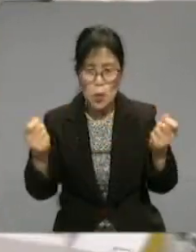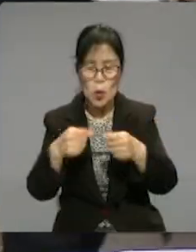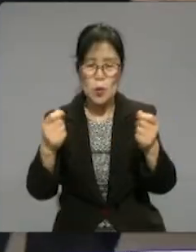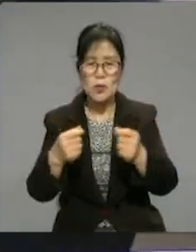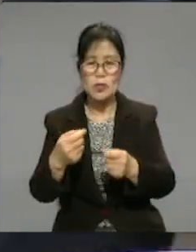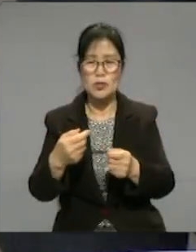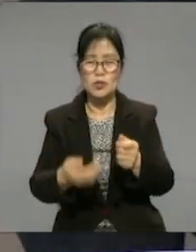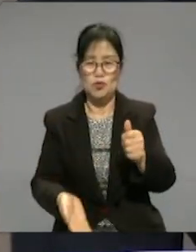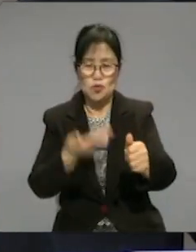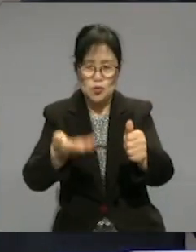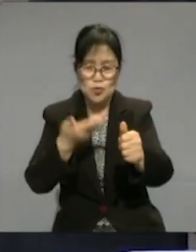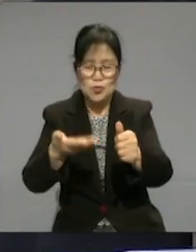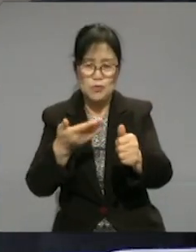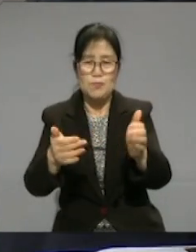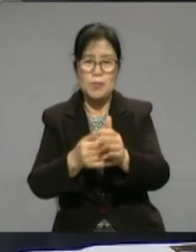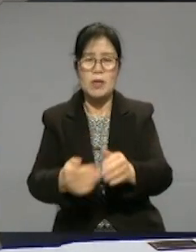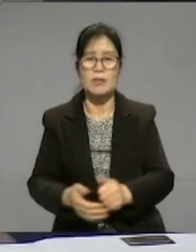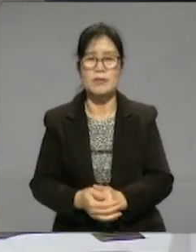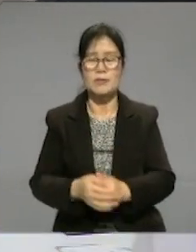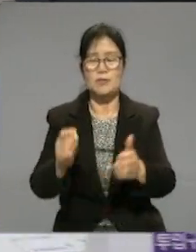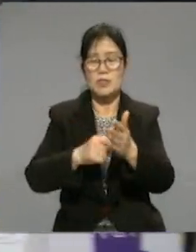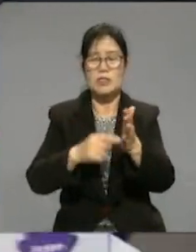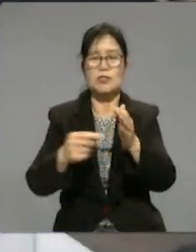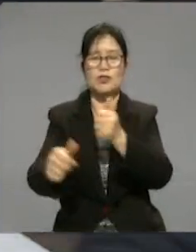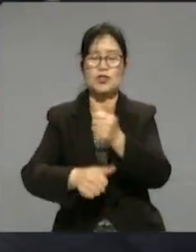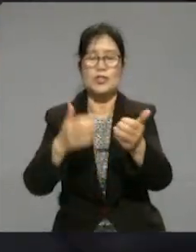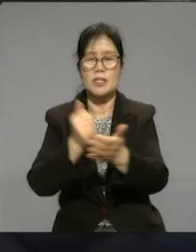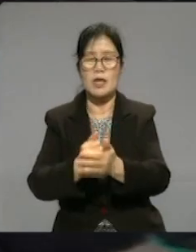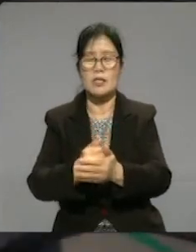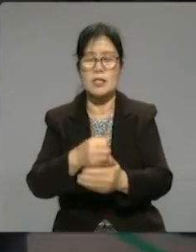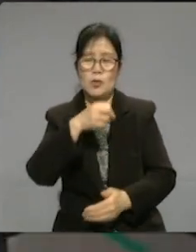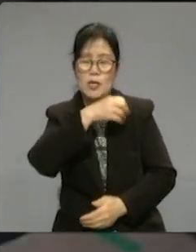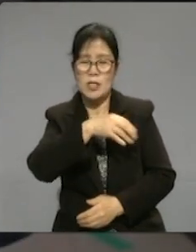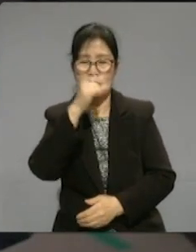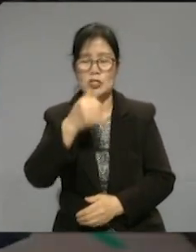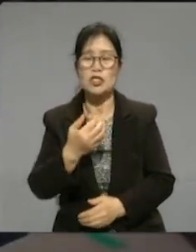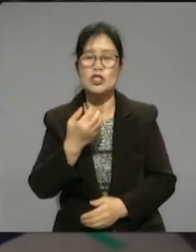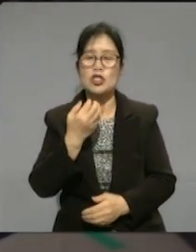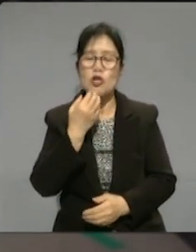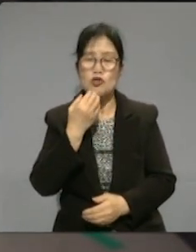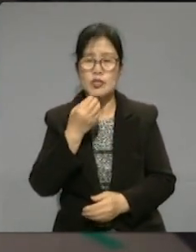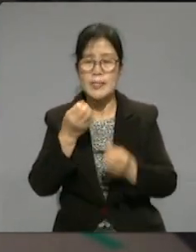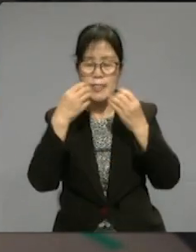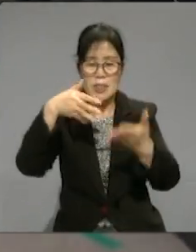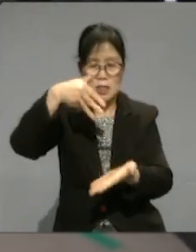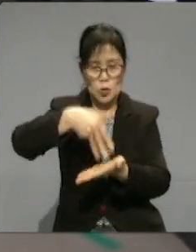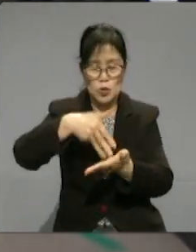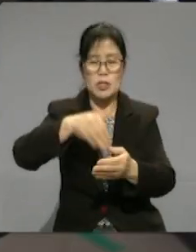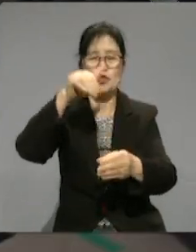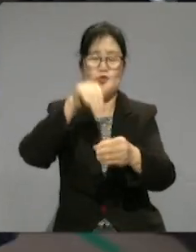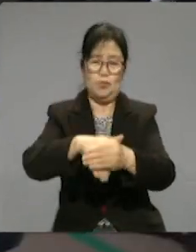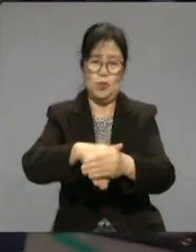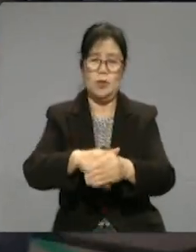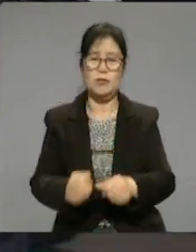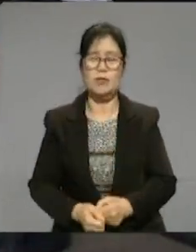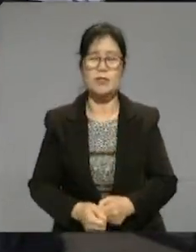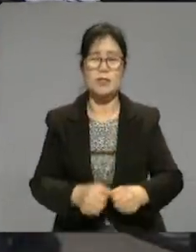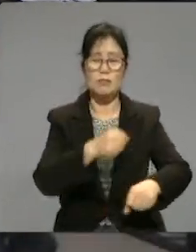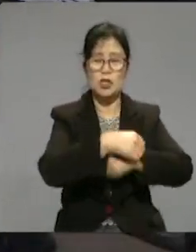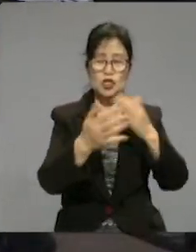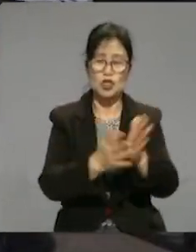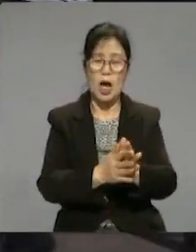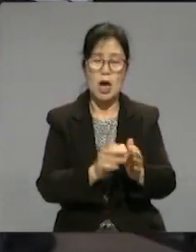독려했습니다. 한동훈 비상대책위원장은 이화여대가 있는 서울 신촌에서 투표를 하며 김준혁 민주당